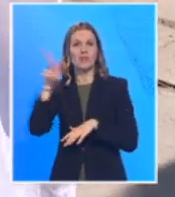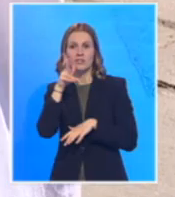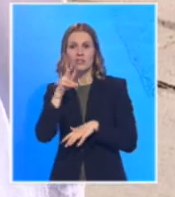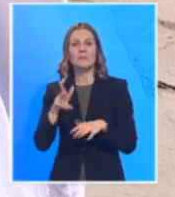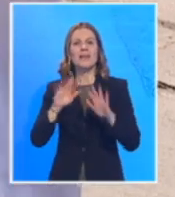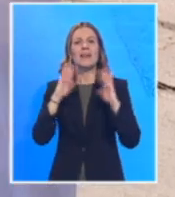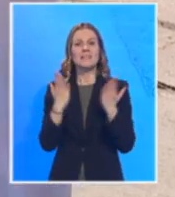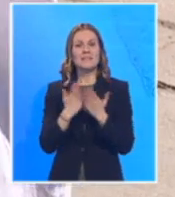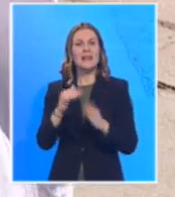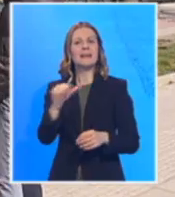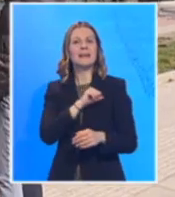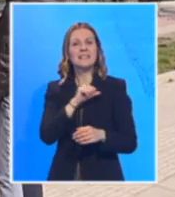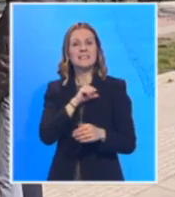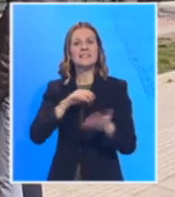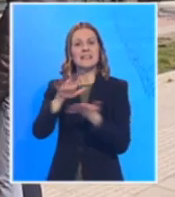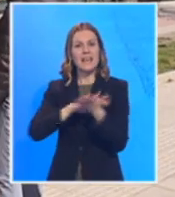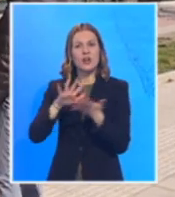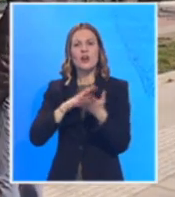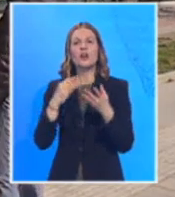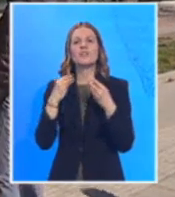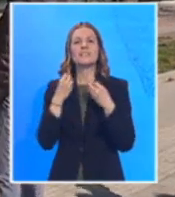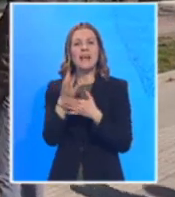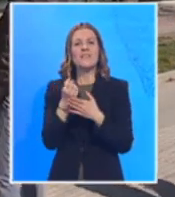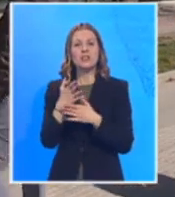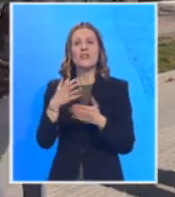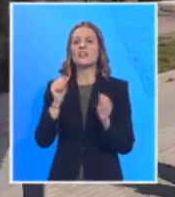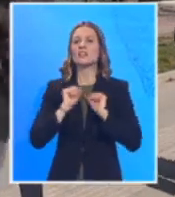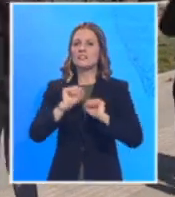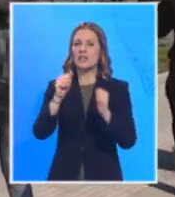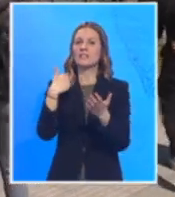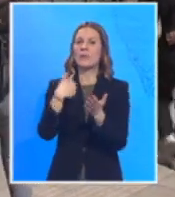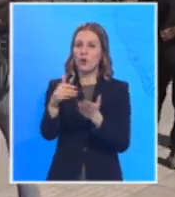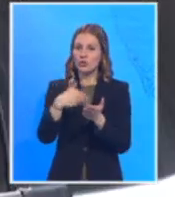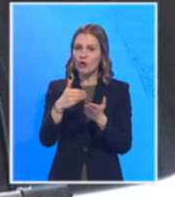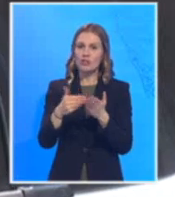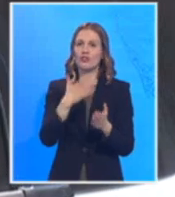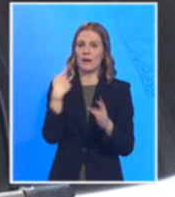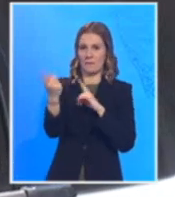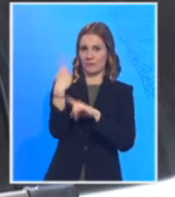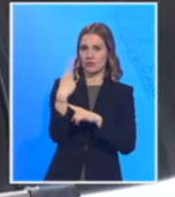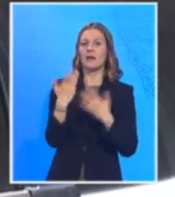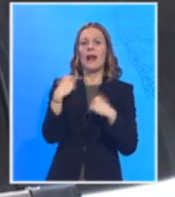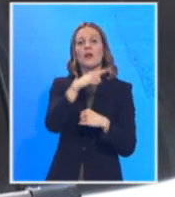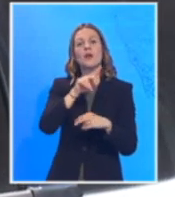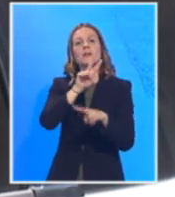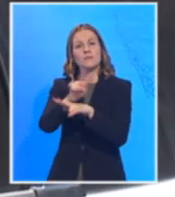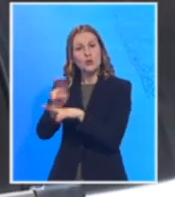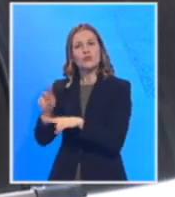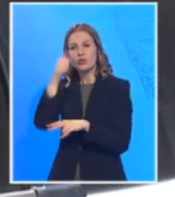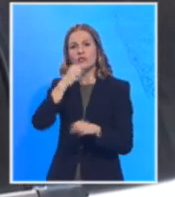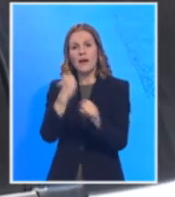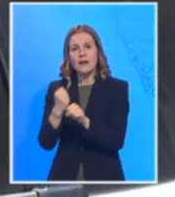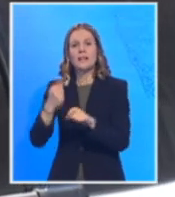Kancelarija Kikinskog regionalnog savjetovališta za zaštitu potrošača ne radi direktno sa građanima. Ipak prate se sva događanja na terenu, rad